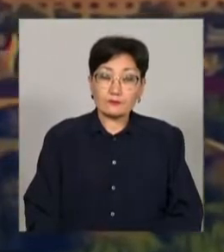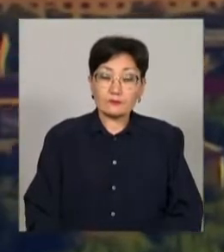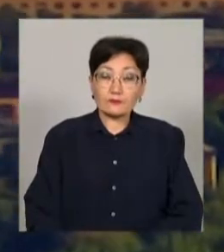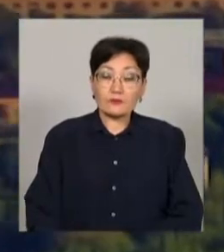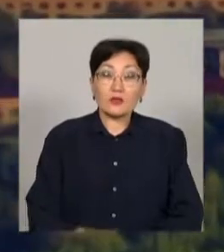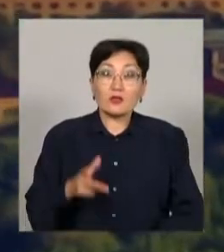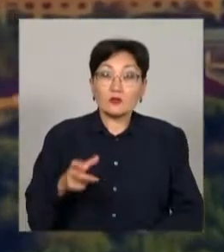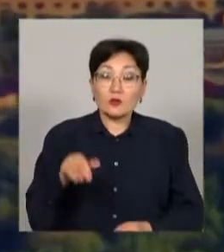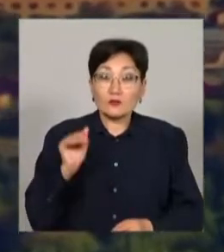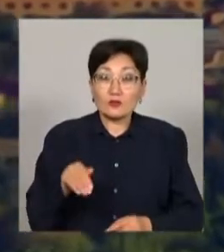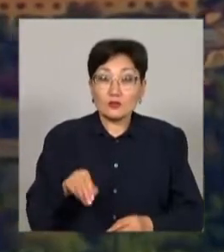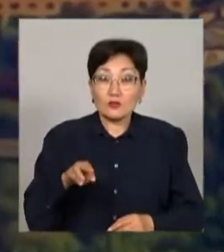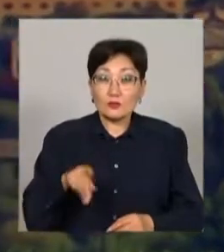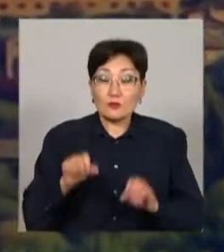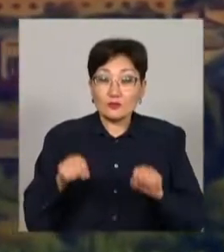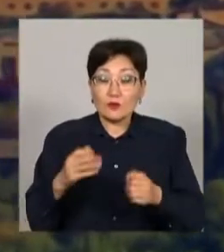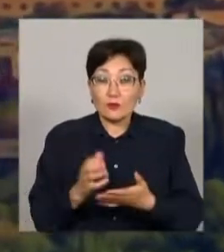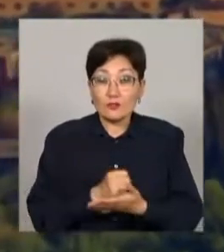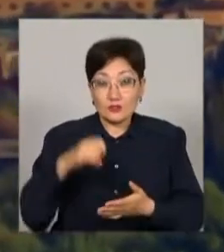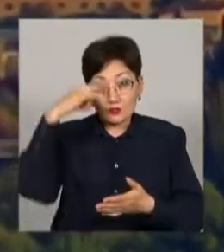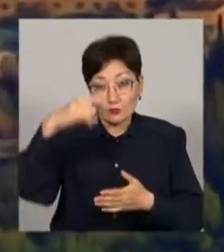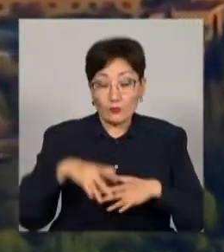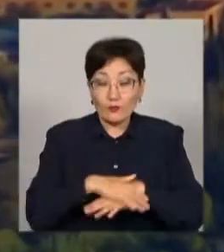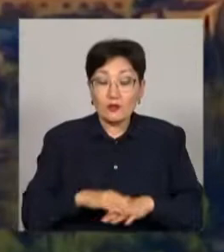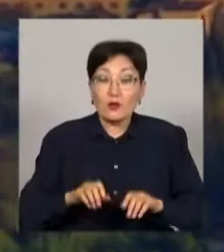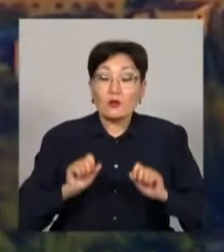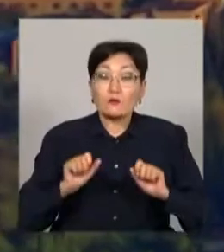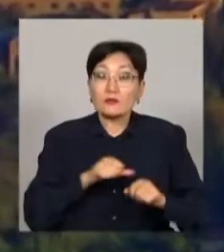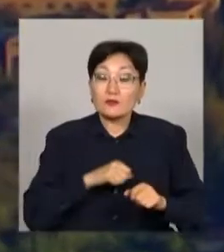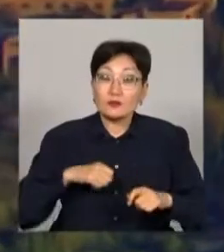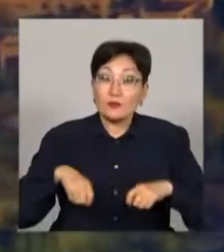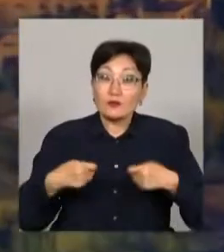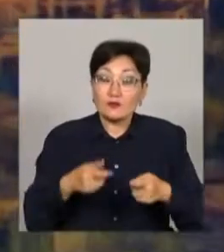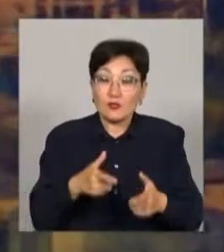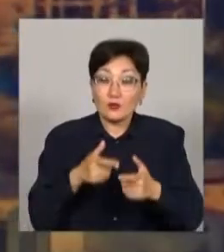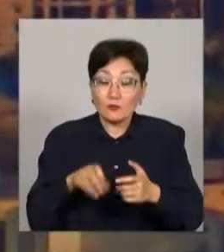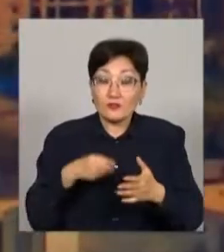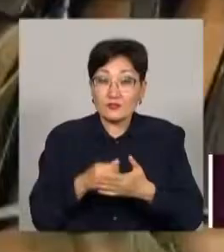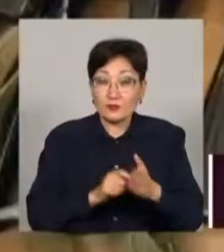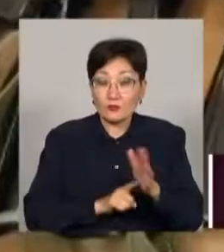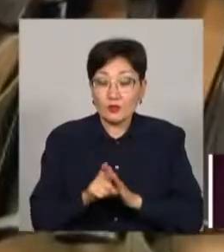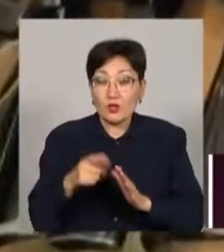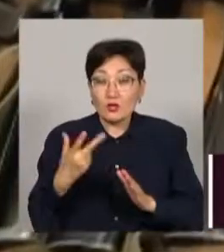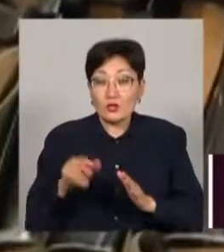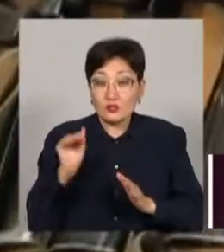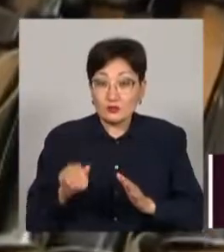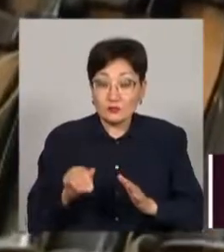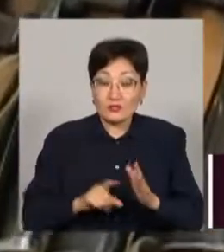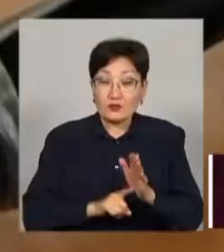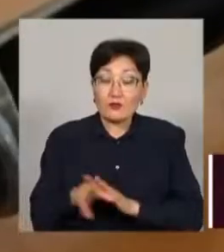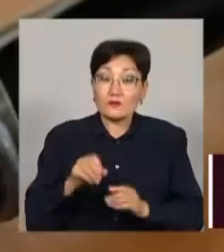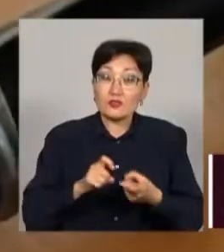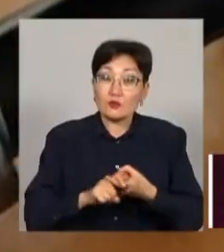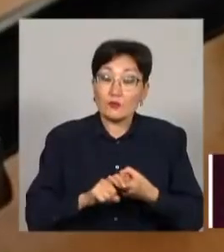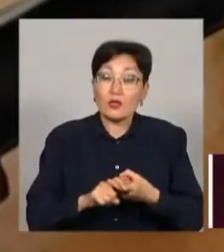До 300 тысяч тенге могут получить казахстанцы за добровольную сдачу оружия. Выплаты начинаются от 30 тысяч. Все зависит от